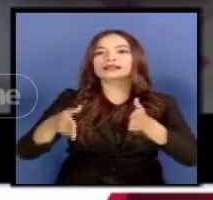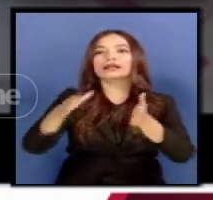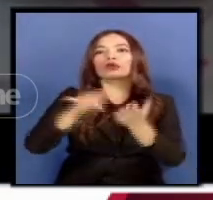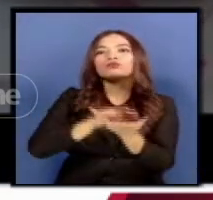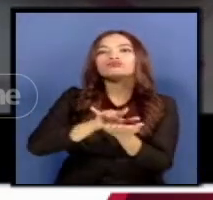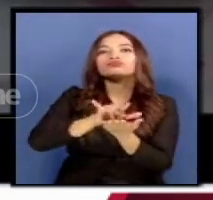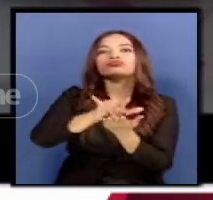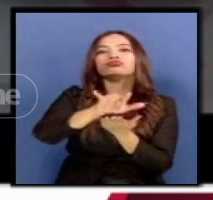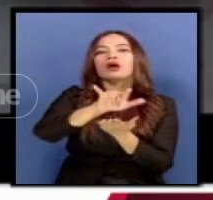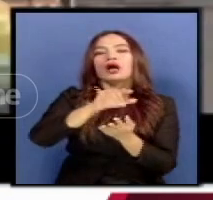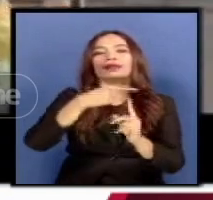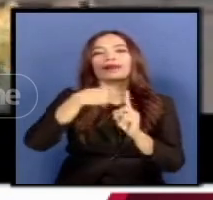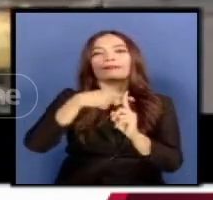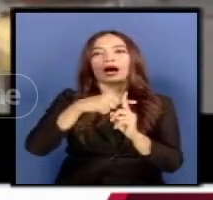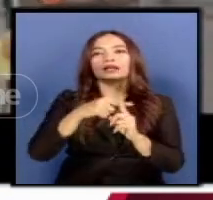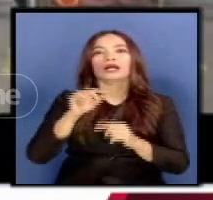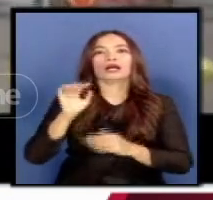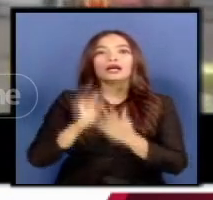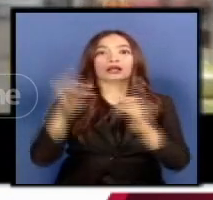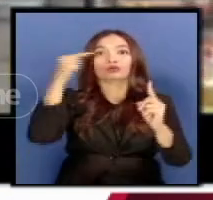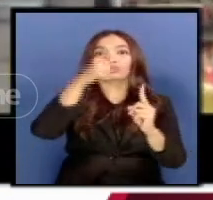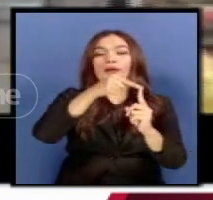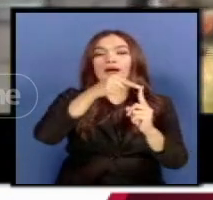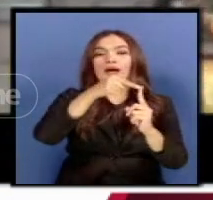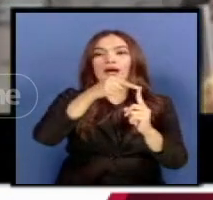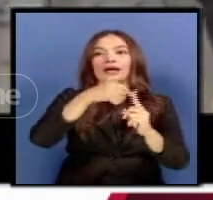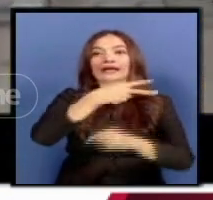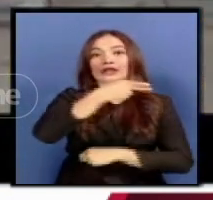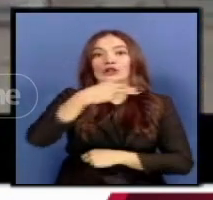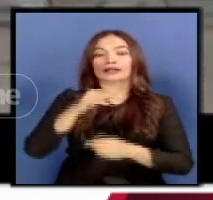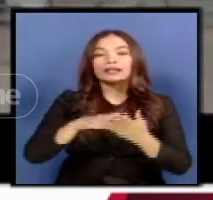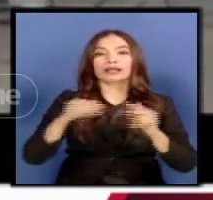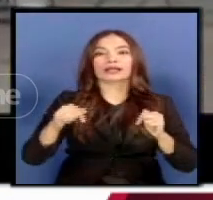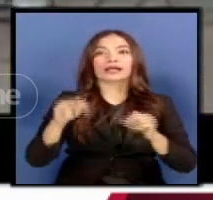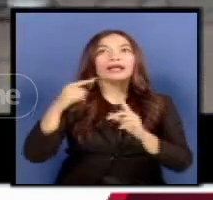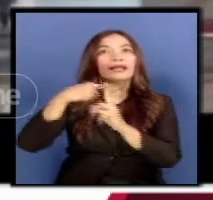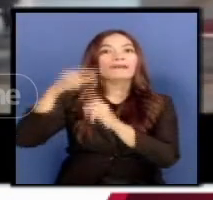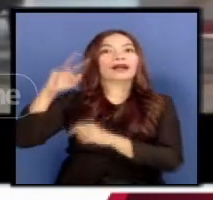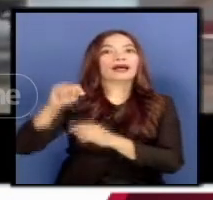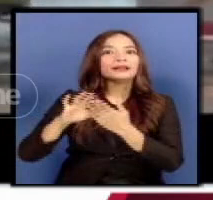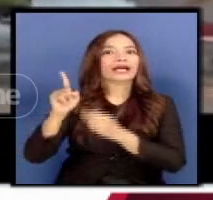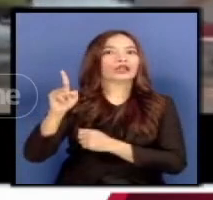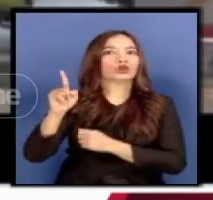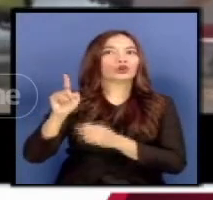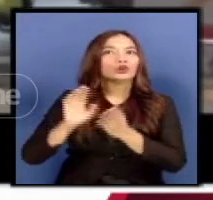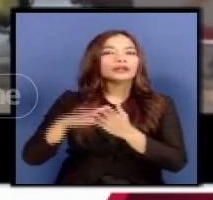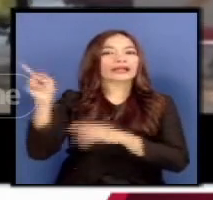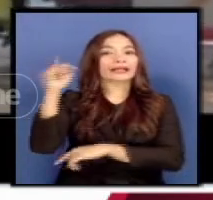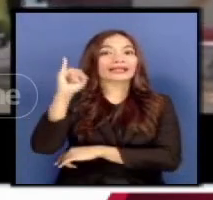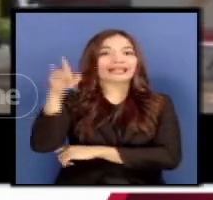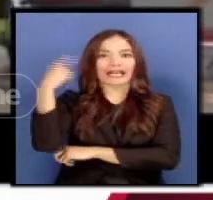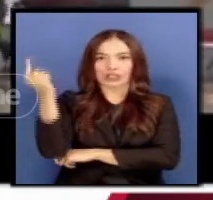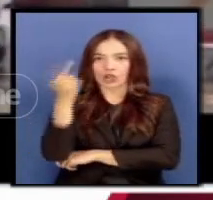tambahan terutama ke 5 destinasi favorit di Indonesia dan 1 destinasi internasional, yaitu untuk